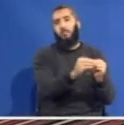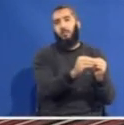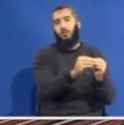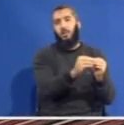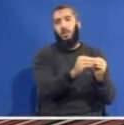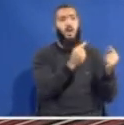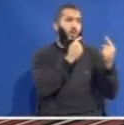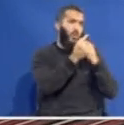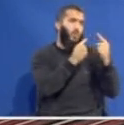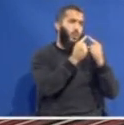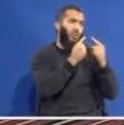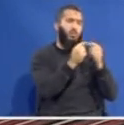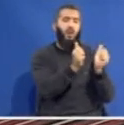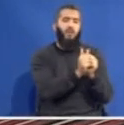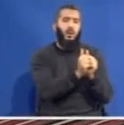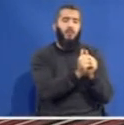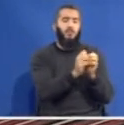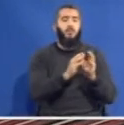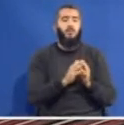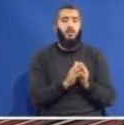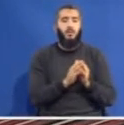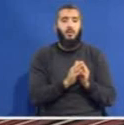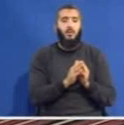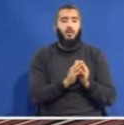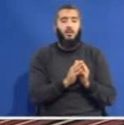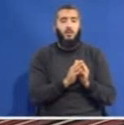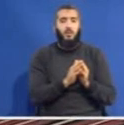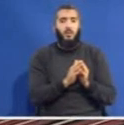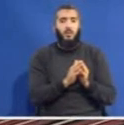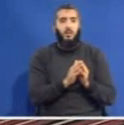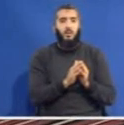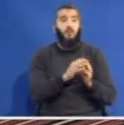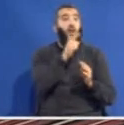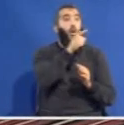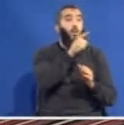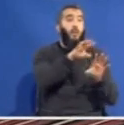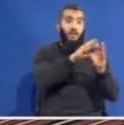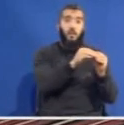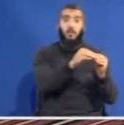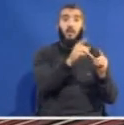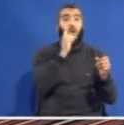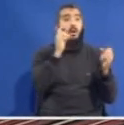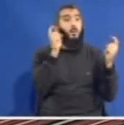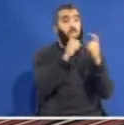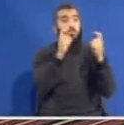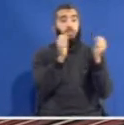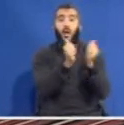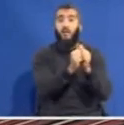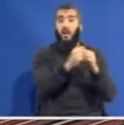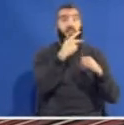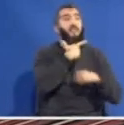علاه تقول نخدم طاكسي وهما يعني كي داوسوا داوسوا مع وليدهم قبل ودخلوني انا في الموضوع.